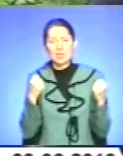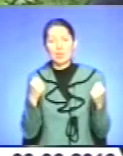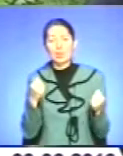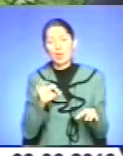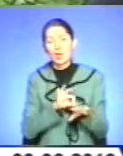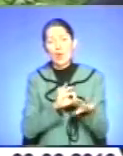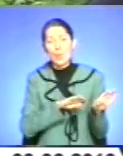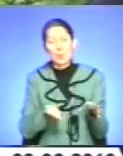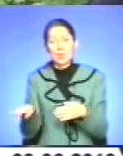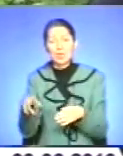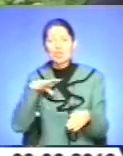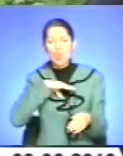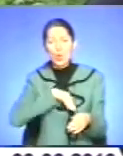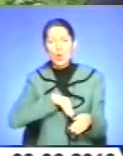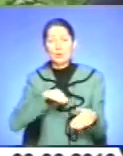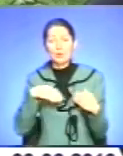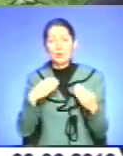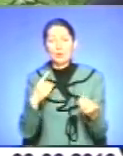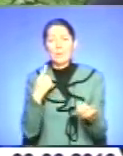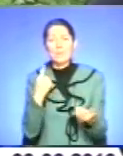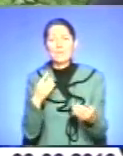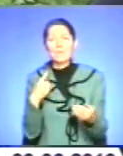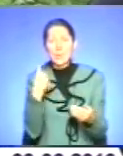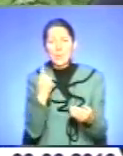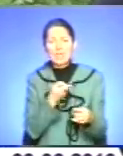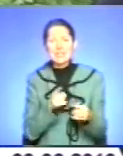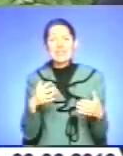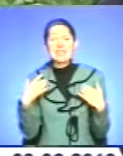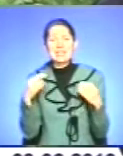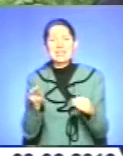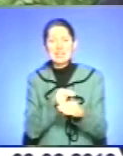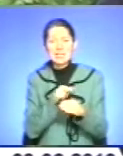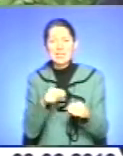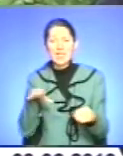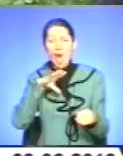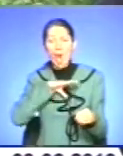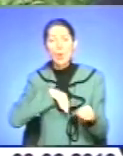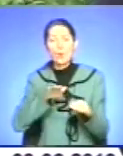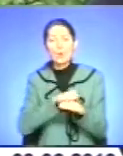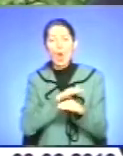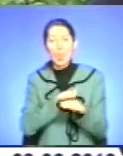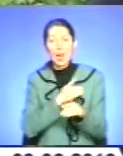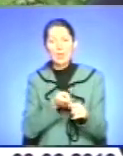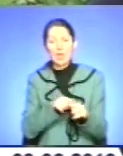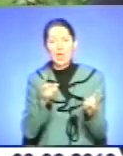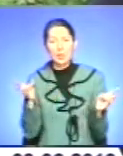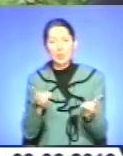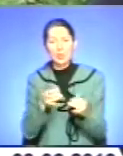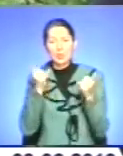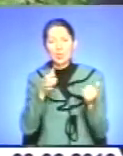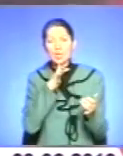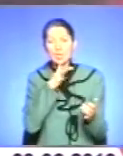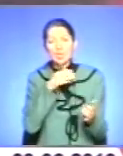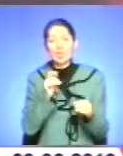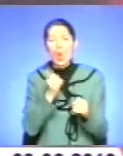позбавлення, чи духовних. Дасть нам на перший цей сильної духовної благодаті, яка так конче потрібна в сучасний час кожній